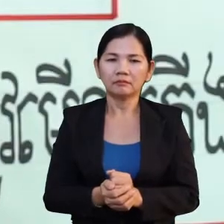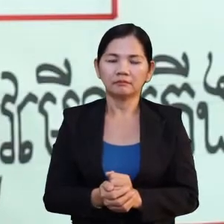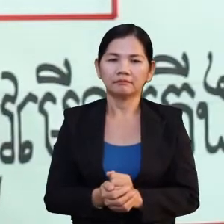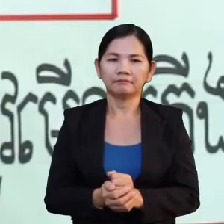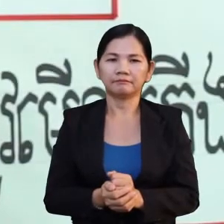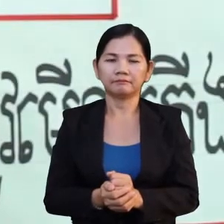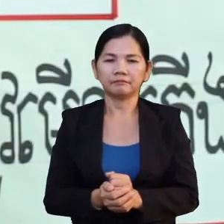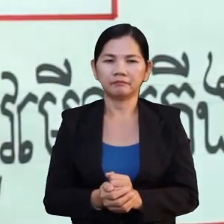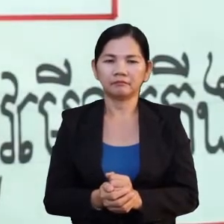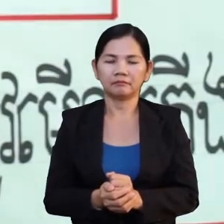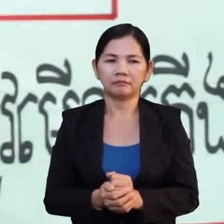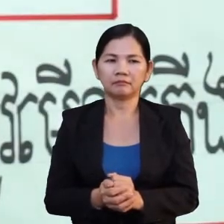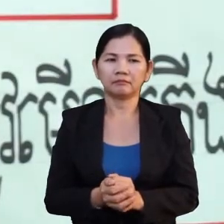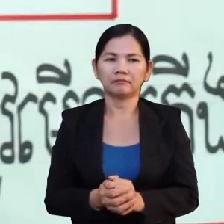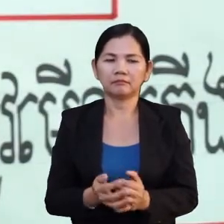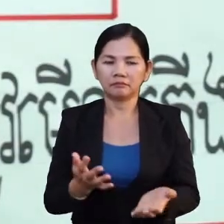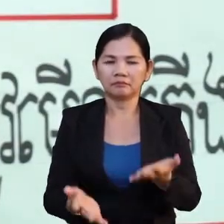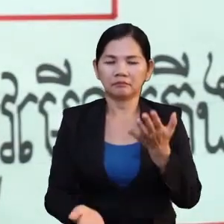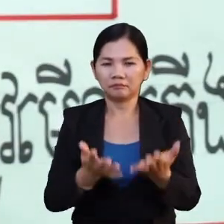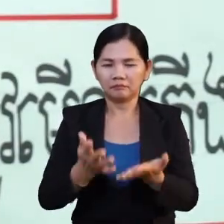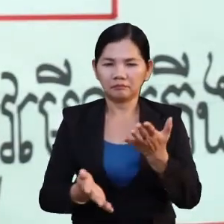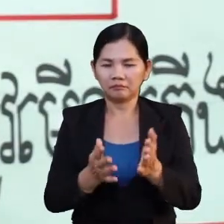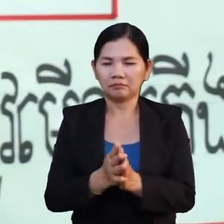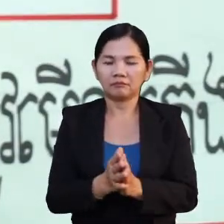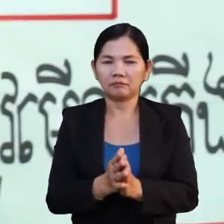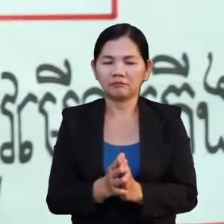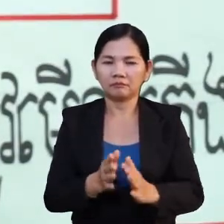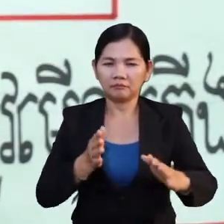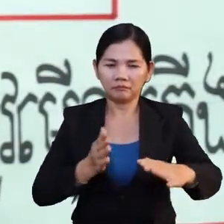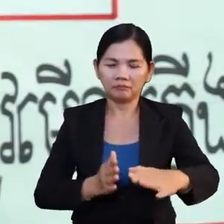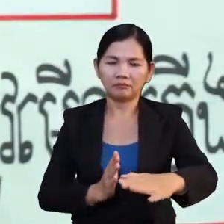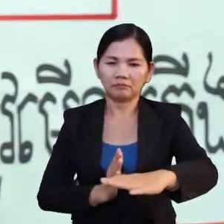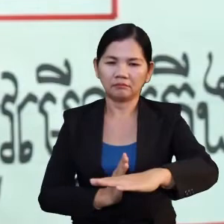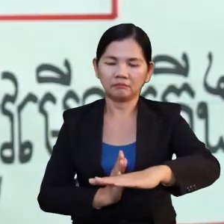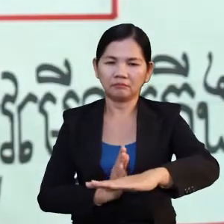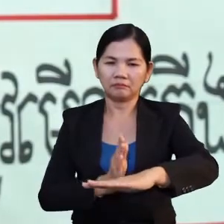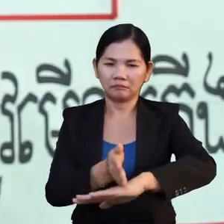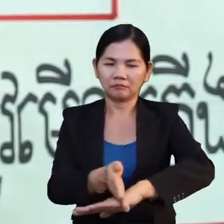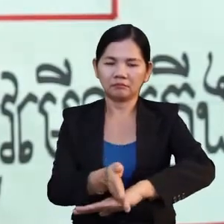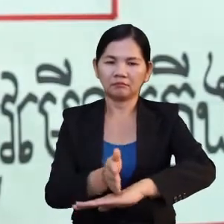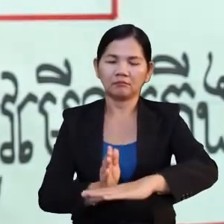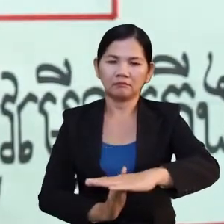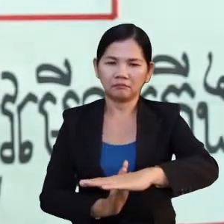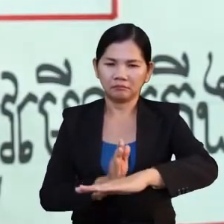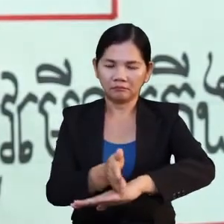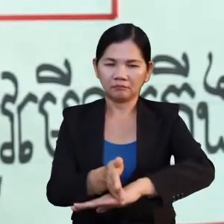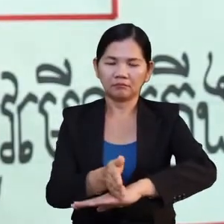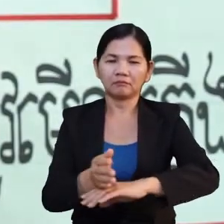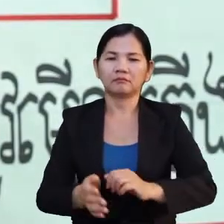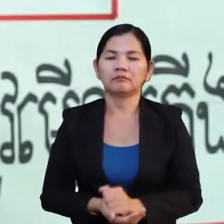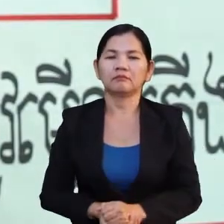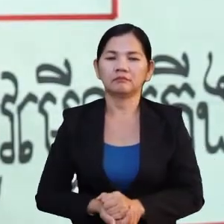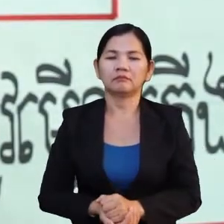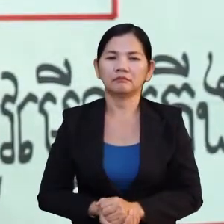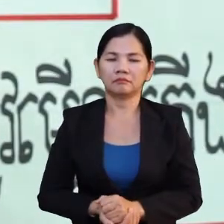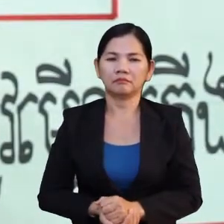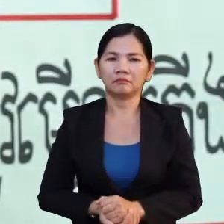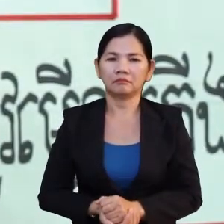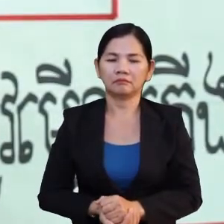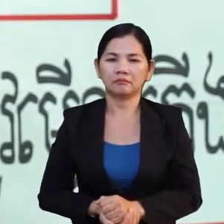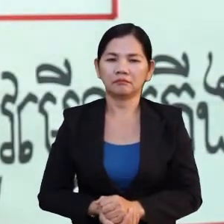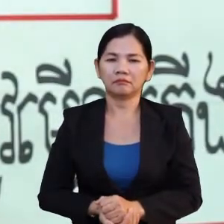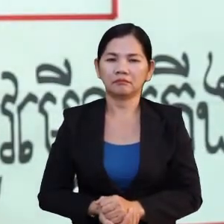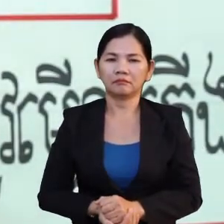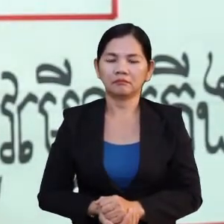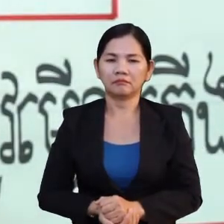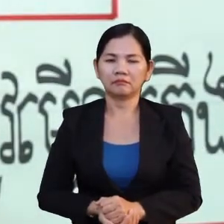ចាអញ្ចឹងគាត់ប្រហែលជាប្រុងឆ្លងខ្នល់កូនណាកូនគិតថាគាត់ប្រកាសជាប្រុងឆ្លងខ្នល់ហើយចាអ